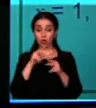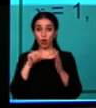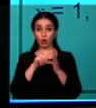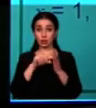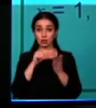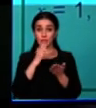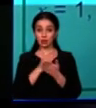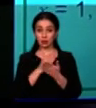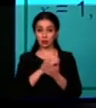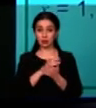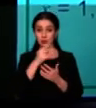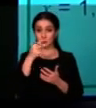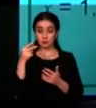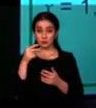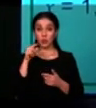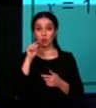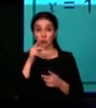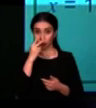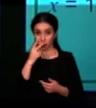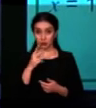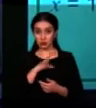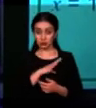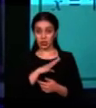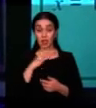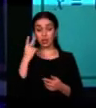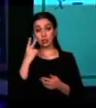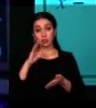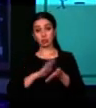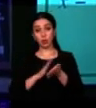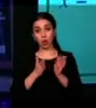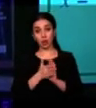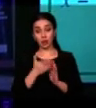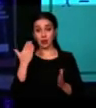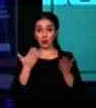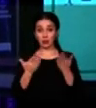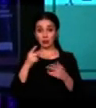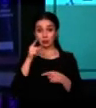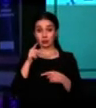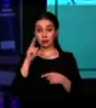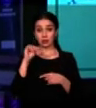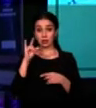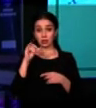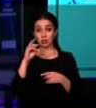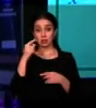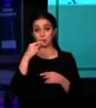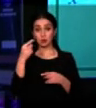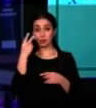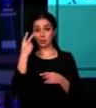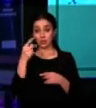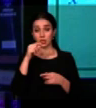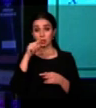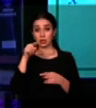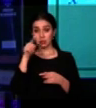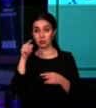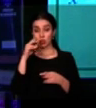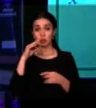ekan. Ko'rdingizmi? Ikkinchi holat, agar daraja minus 2 ildiz,